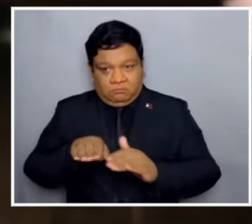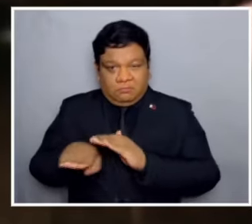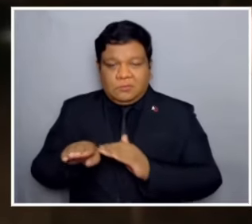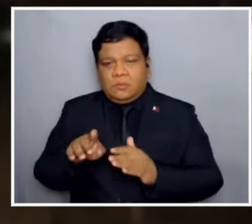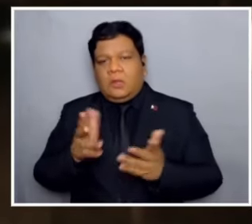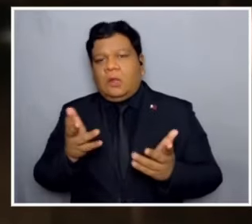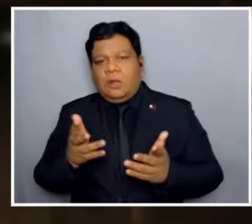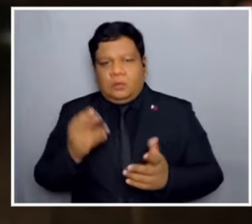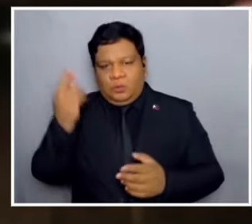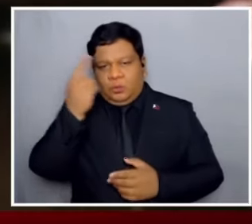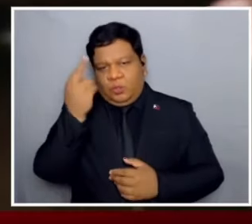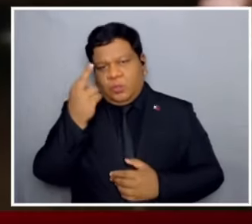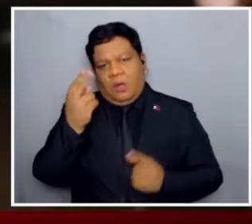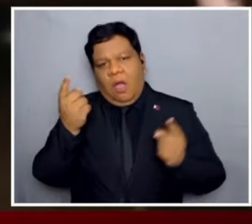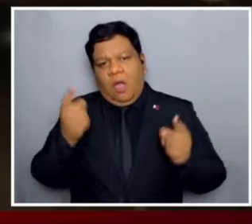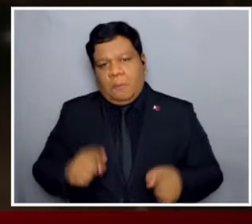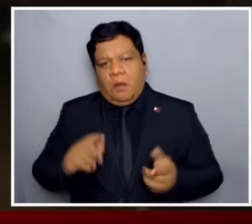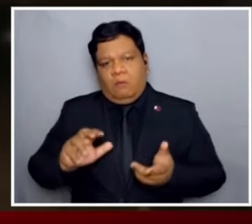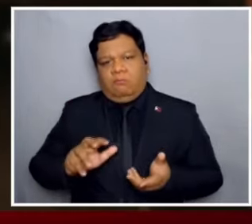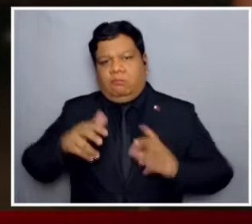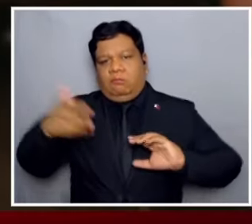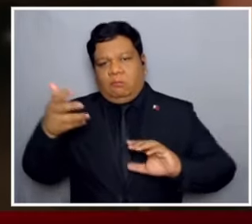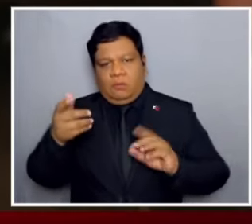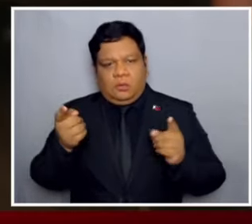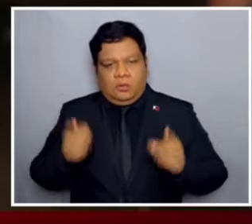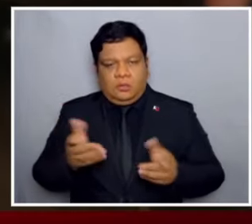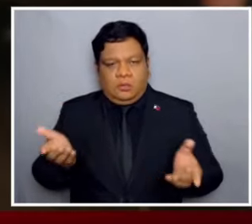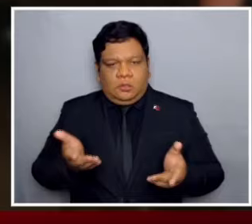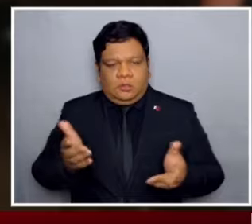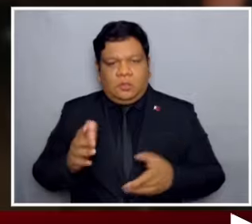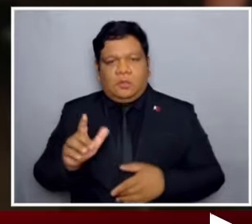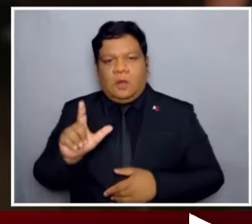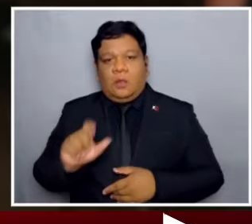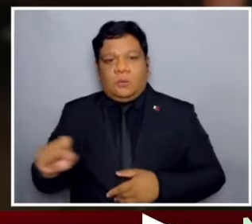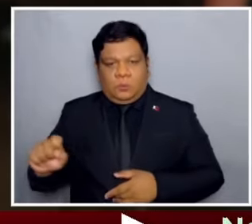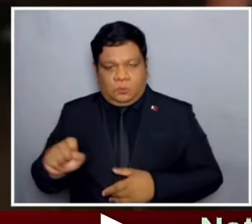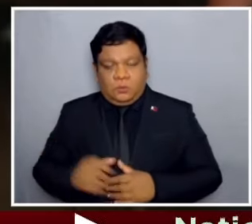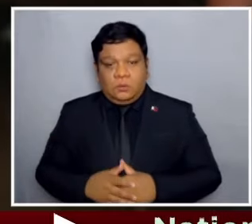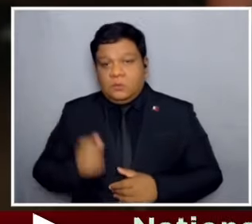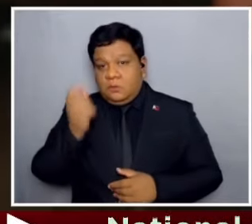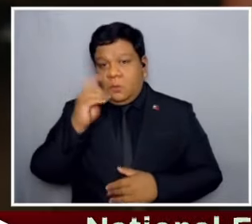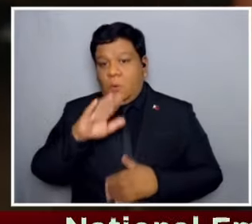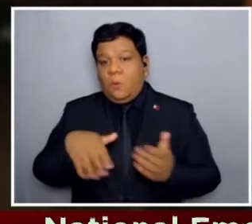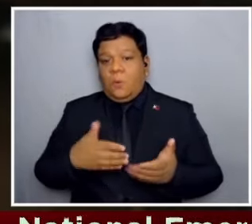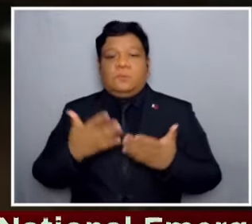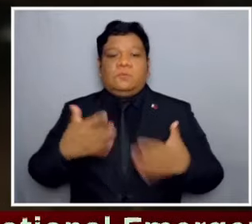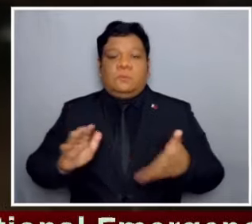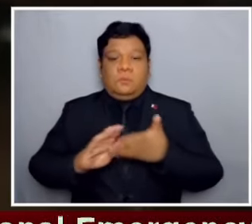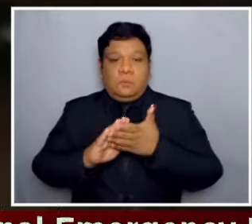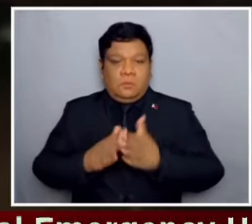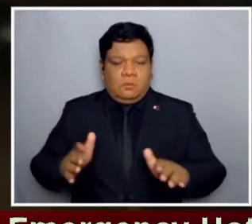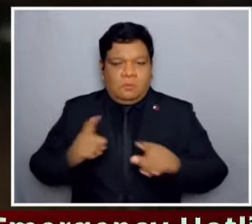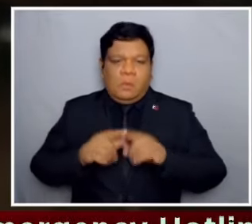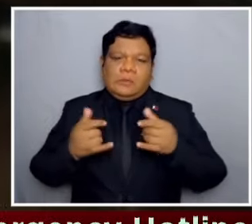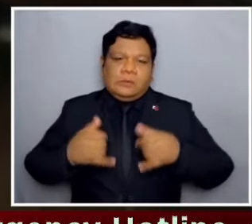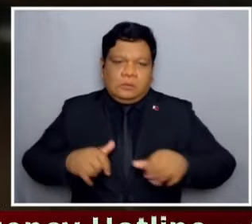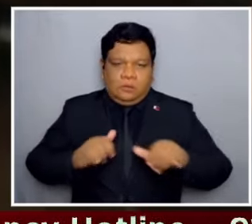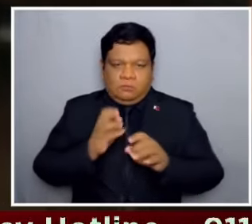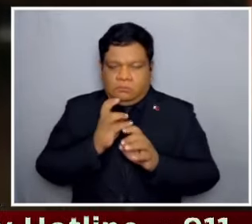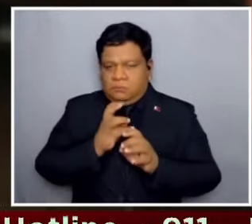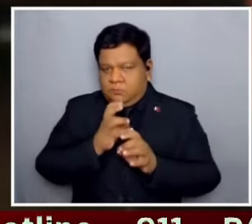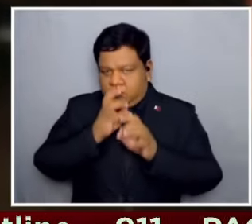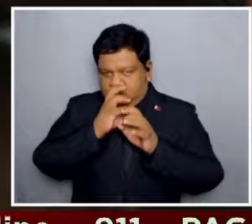bakit umabot sa gulo ang nangyari dito kanina sa provincial capital. Sa ngayon, kalmado na ang lahat, bagamat mahigpit pa rin yung